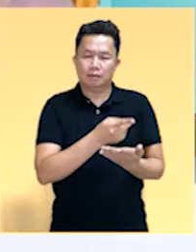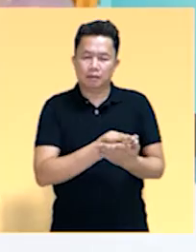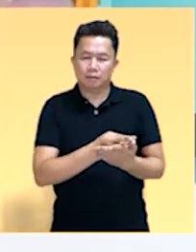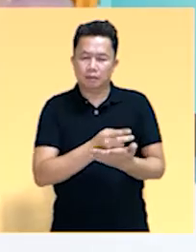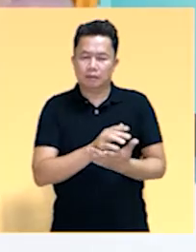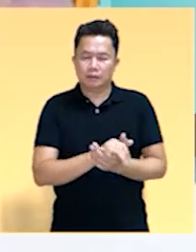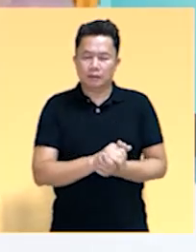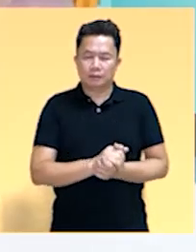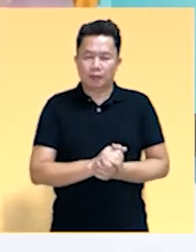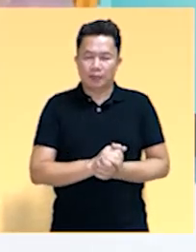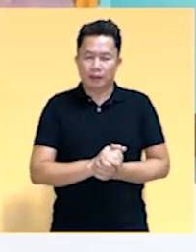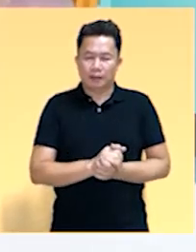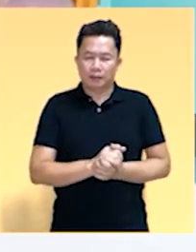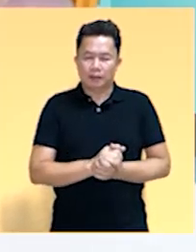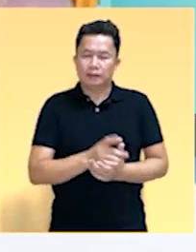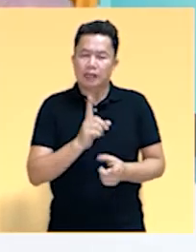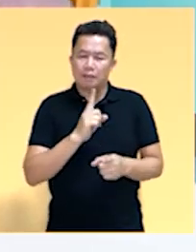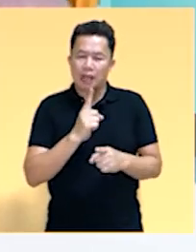1,725 pesos.